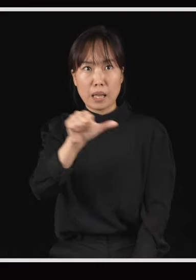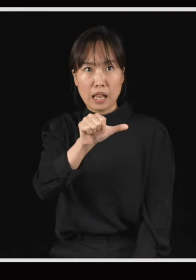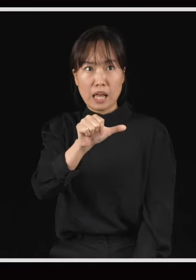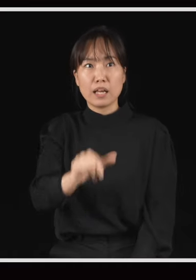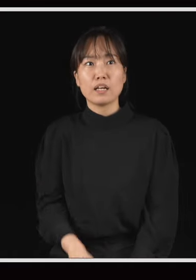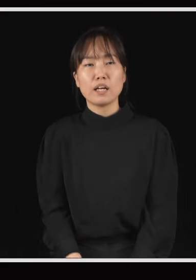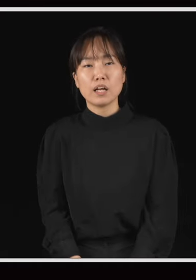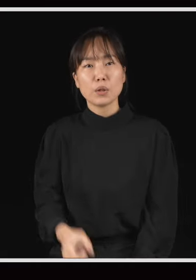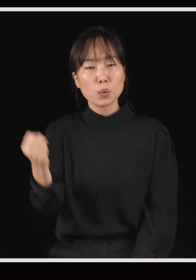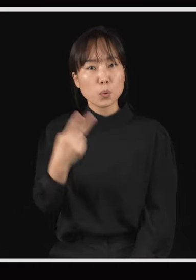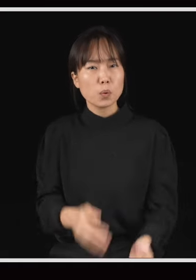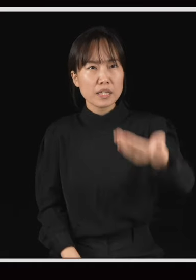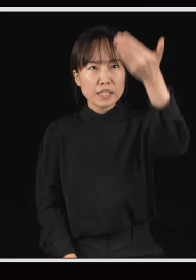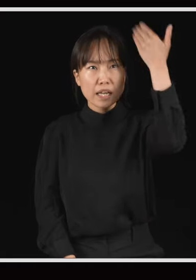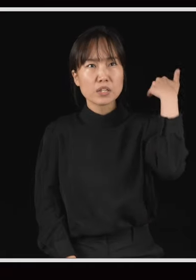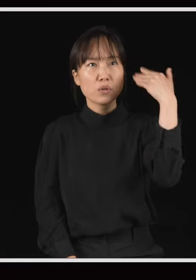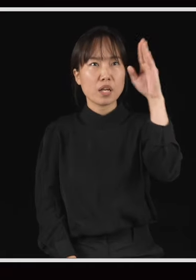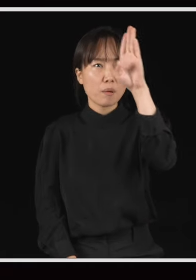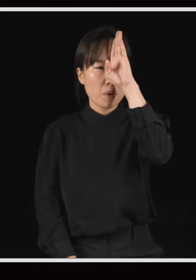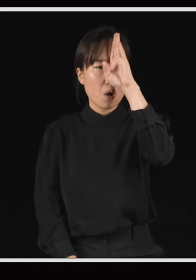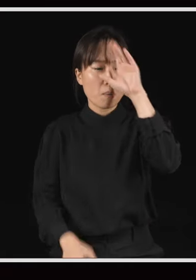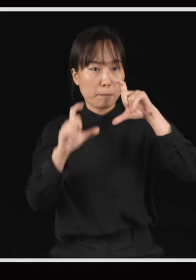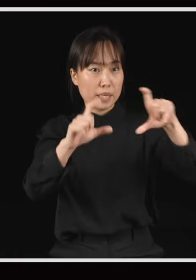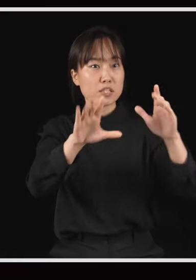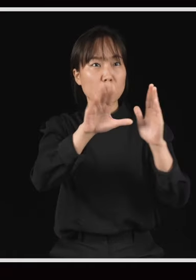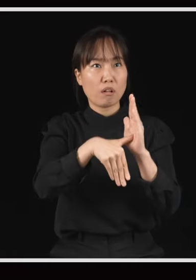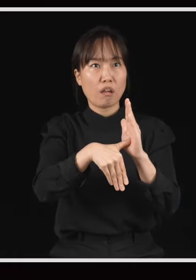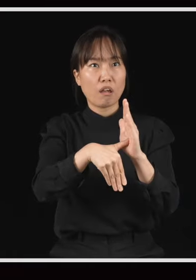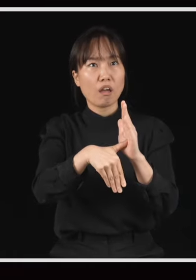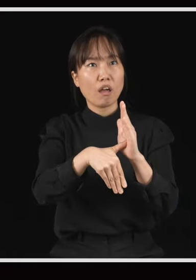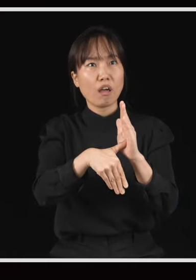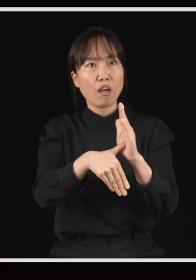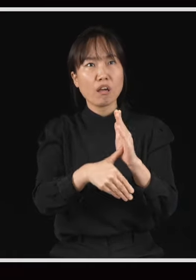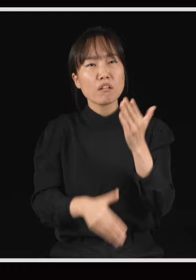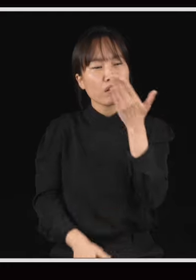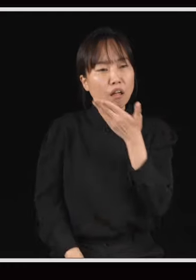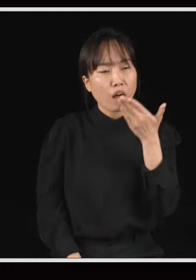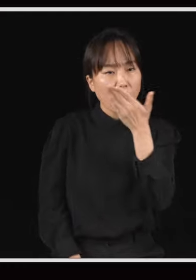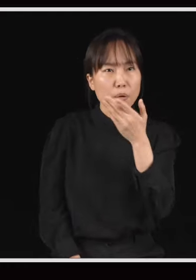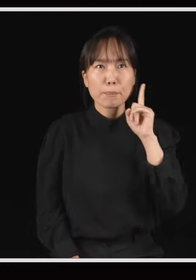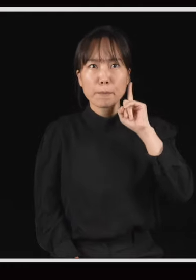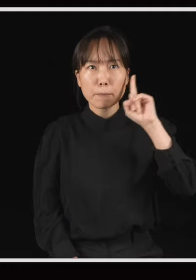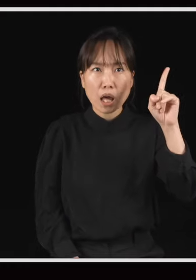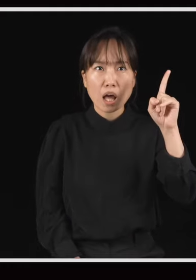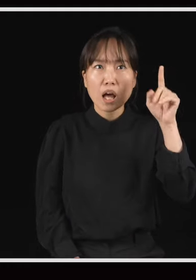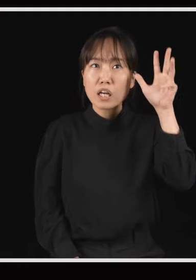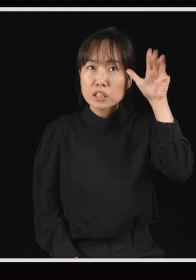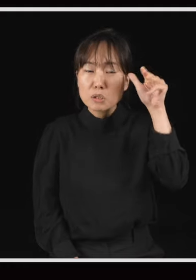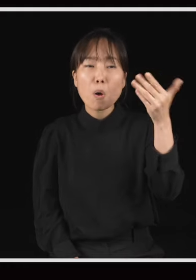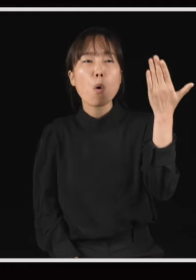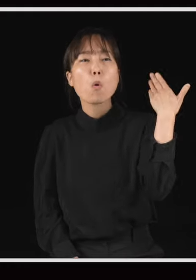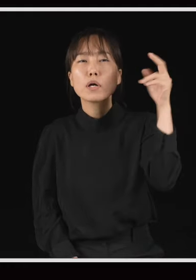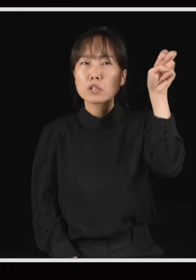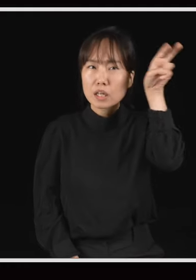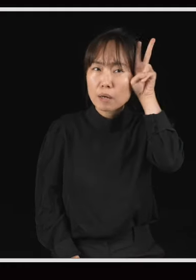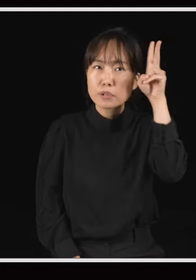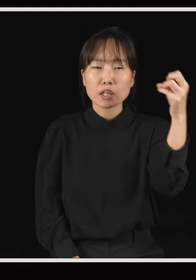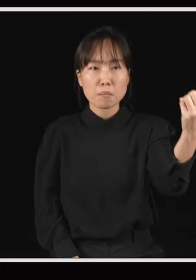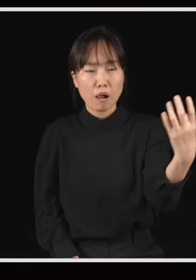옛날에는 우리가 질병을 그냥 만성 질환을 진단하고 할 때는 갑자기 어느 날 당뇨병이 왔다, 어느 날 고혈압이 왔다, 어느 날